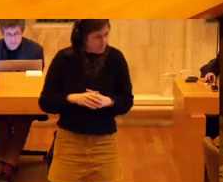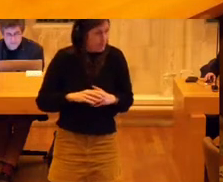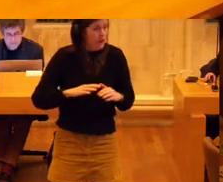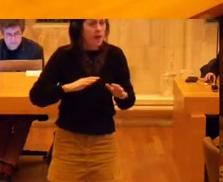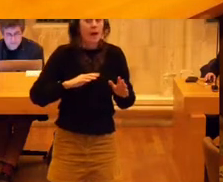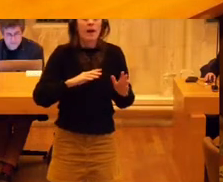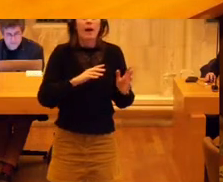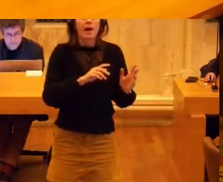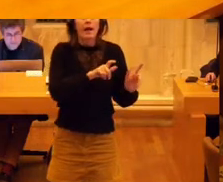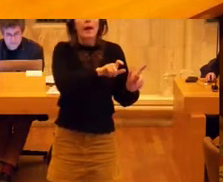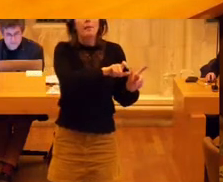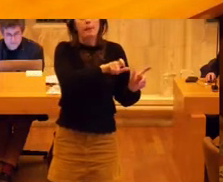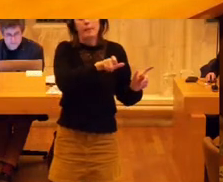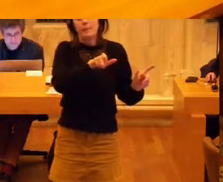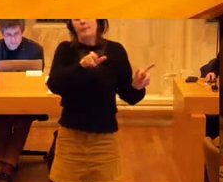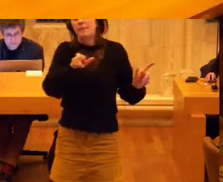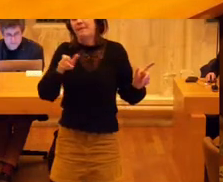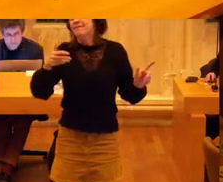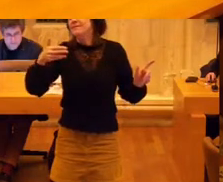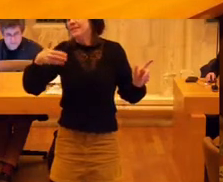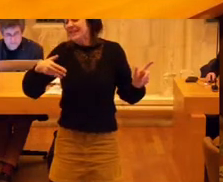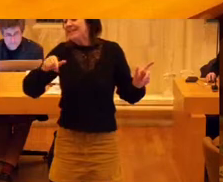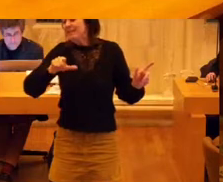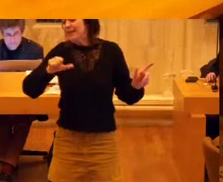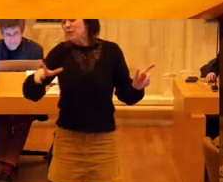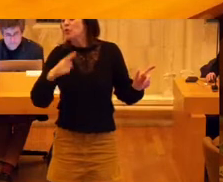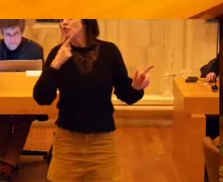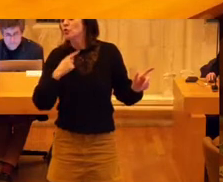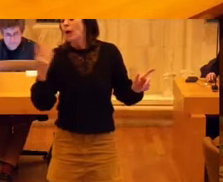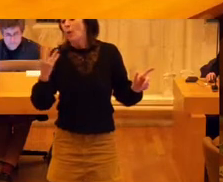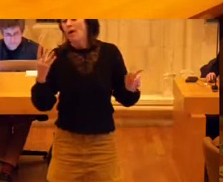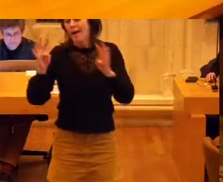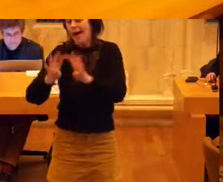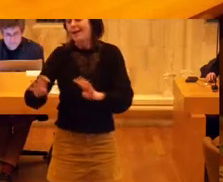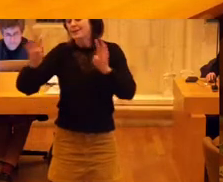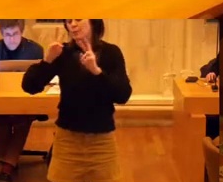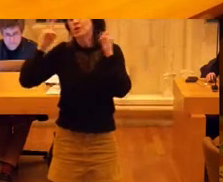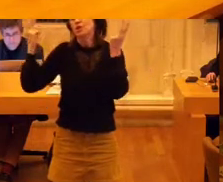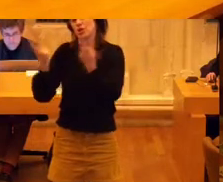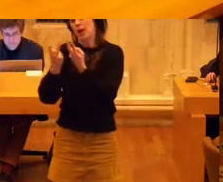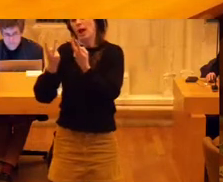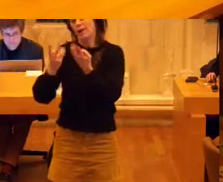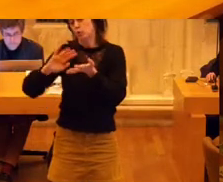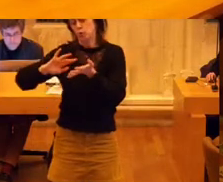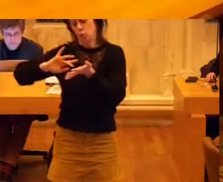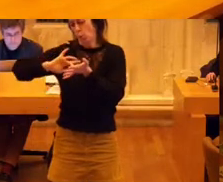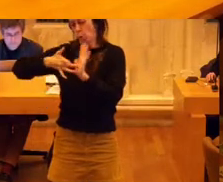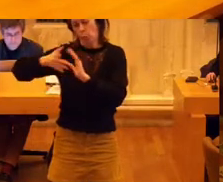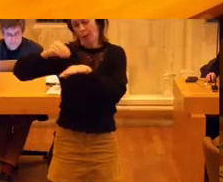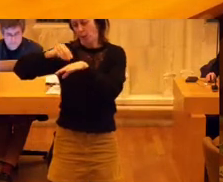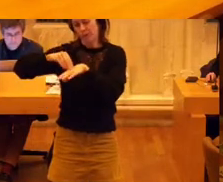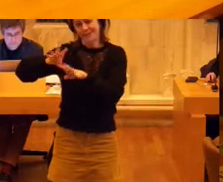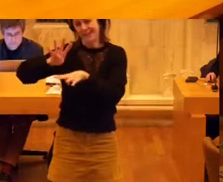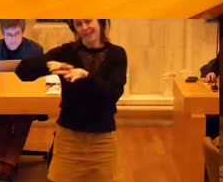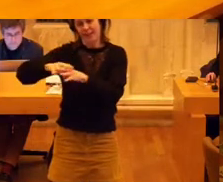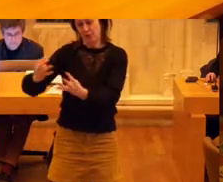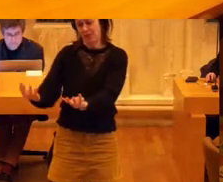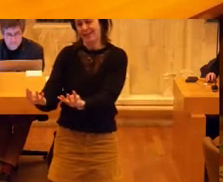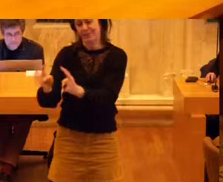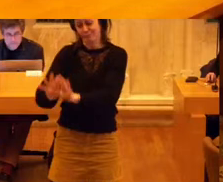pour ces installations le 22 juin prochain par une assemblée générale de l'ensemble des conseillers de quartier de la ville de